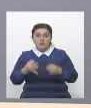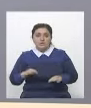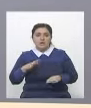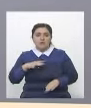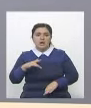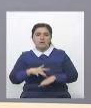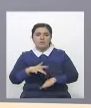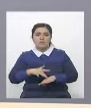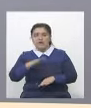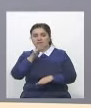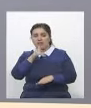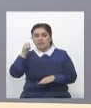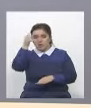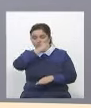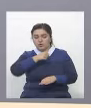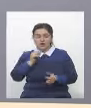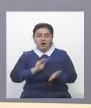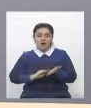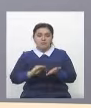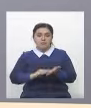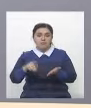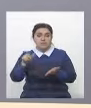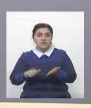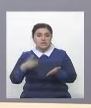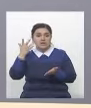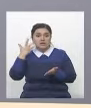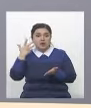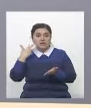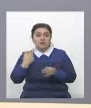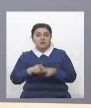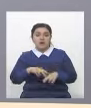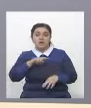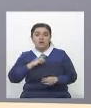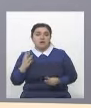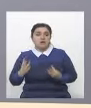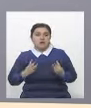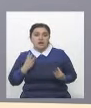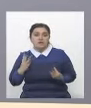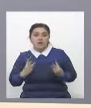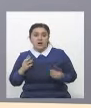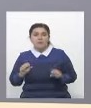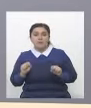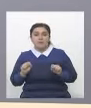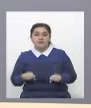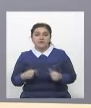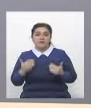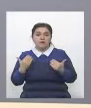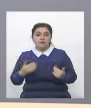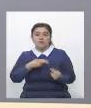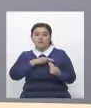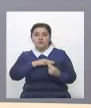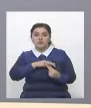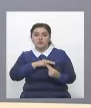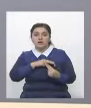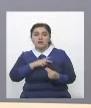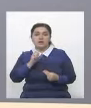была любимым временем года поэта, когда творческое вдохновение позволяло ему